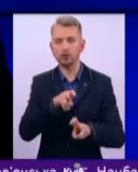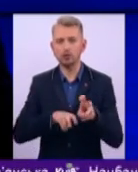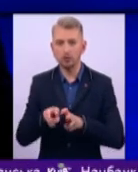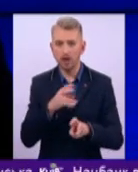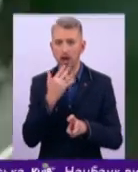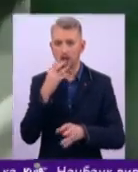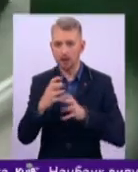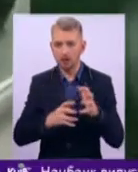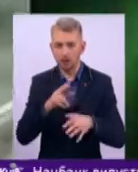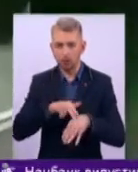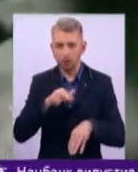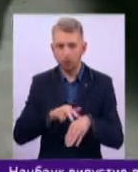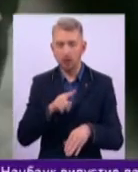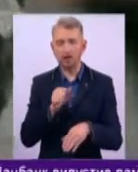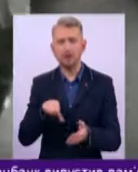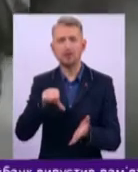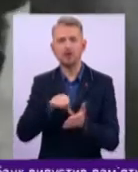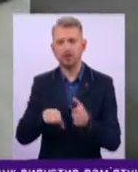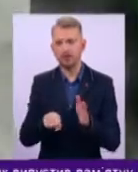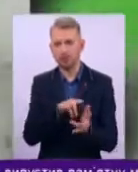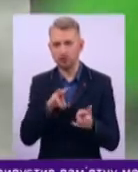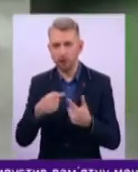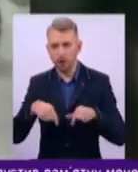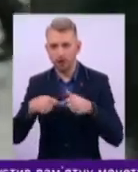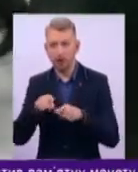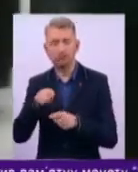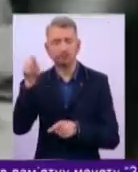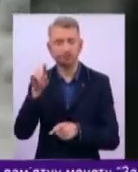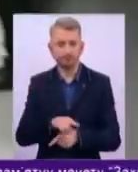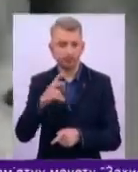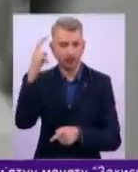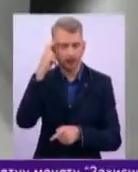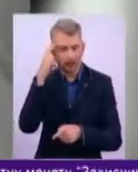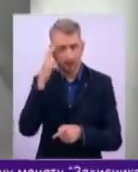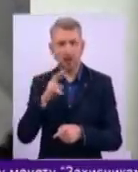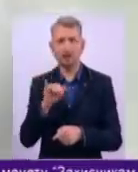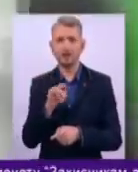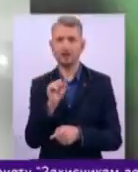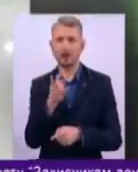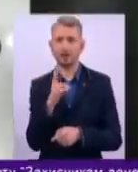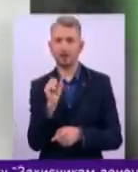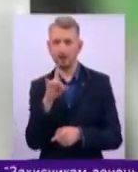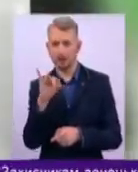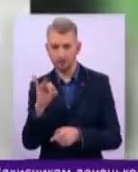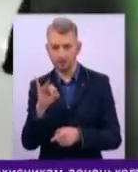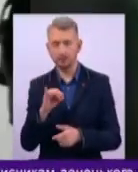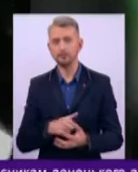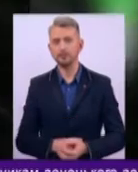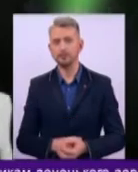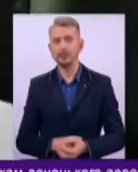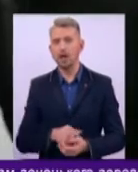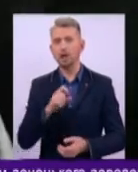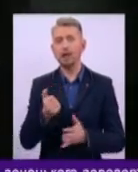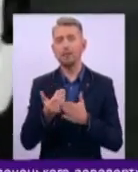за причетність до терористичних організацій. Іноземець прибув до Києва рейсом із Анкари, повідомляють у прес-центрі Держприкордонслужби.